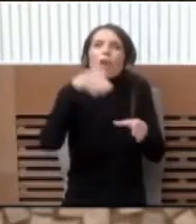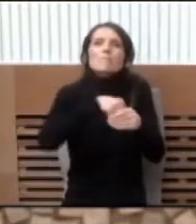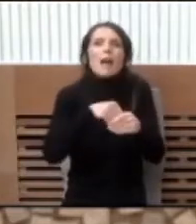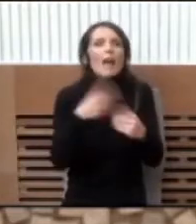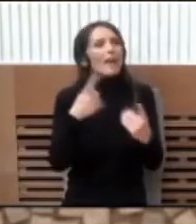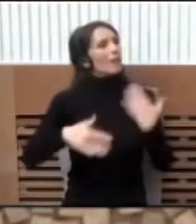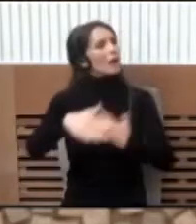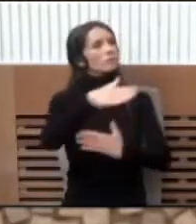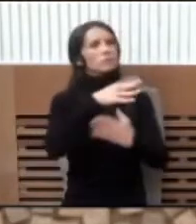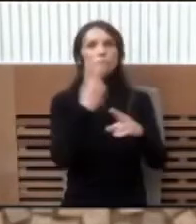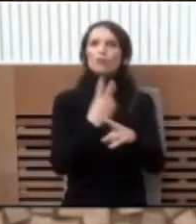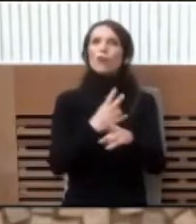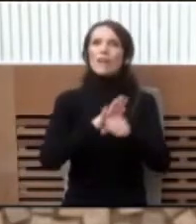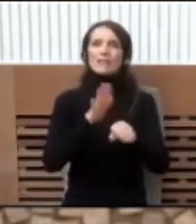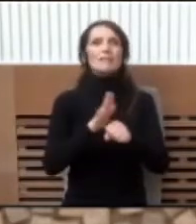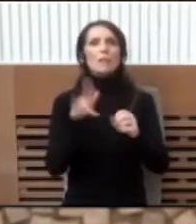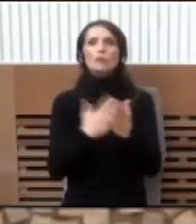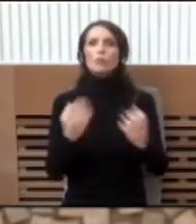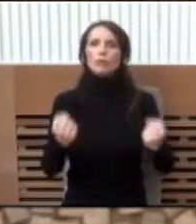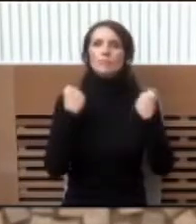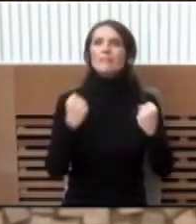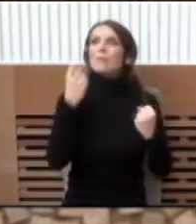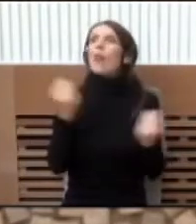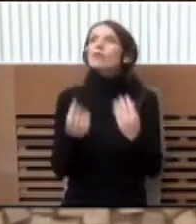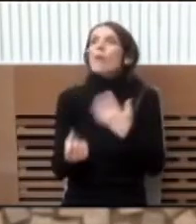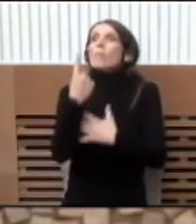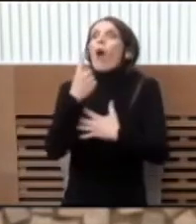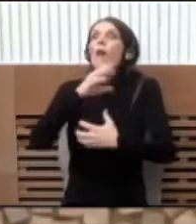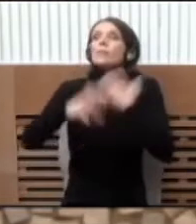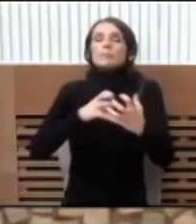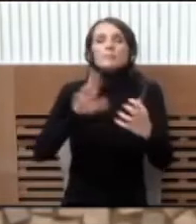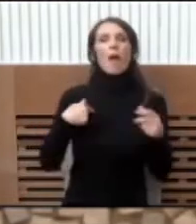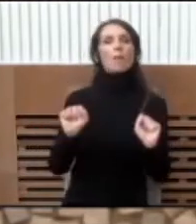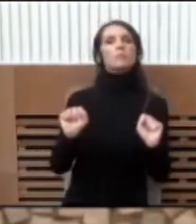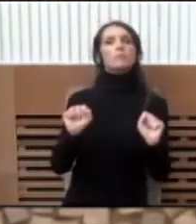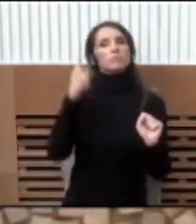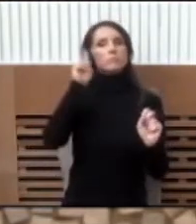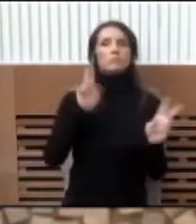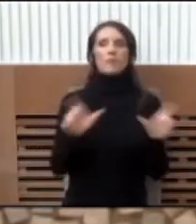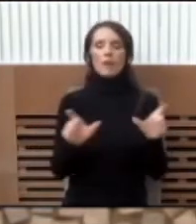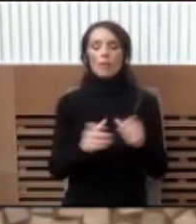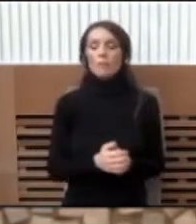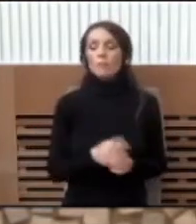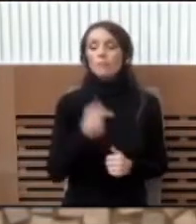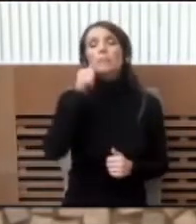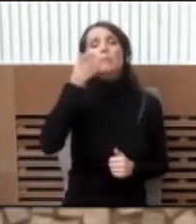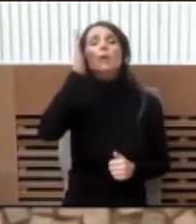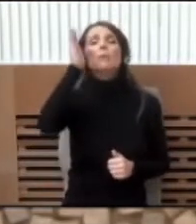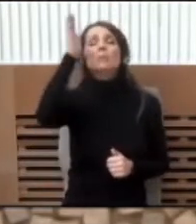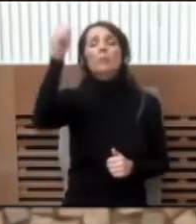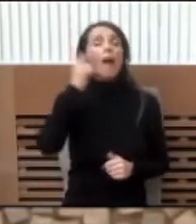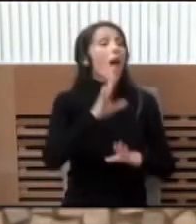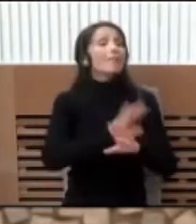stabilnim i otpornim na neočekivane izazove. Onog dana kada budemo izašli iz